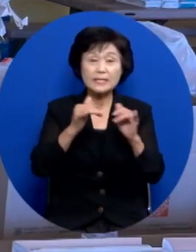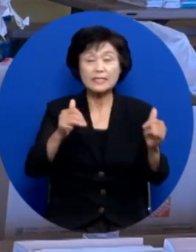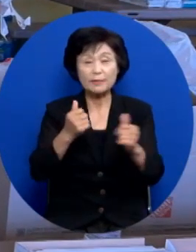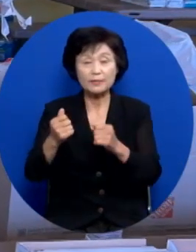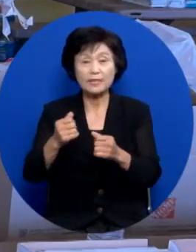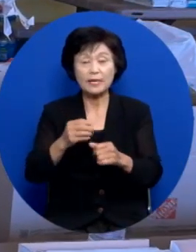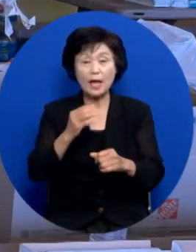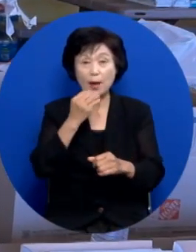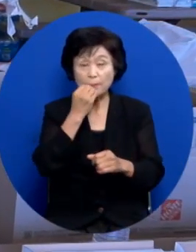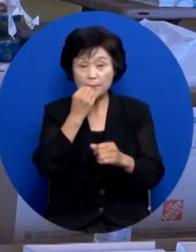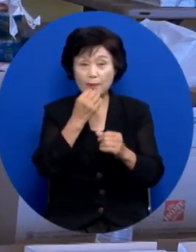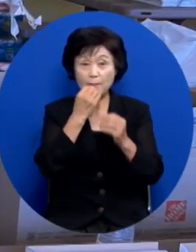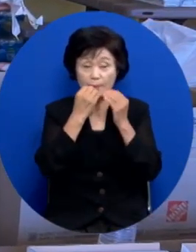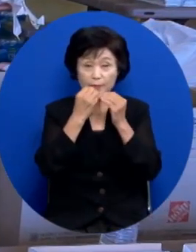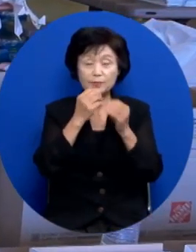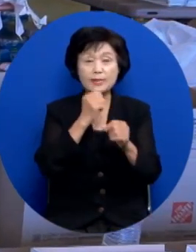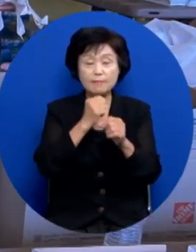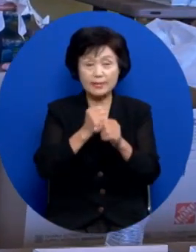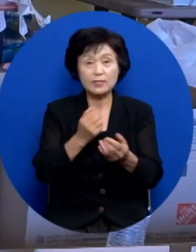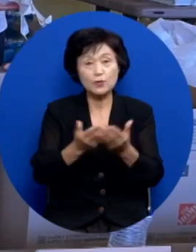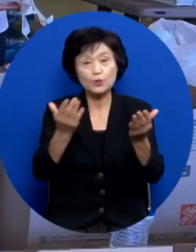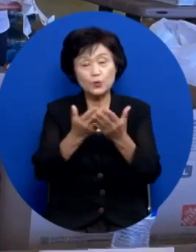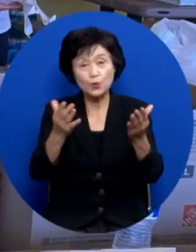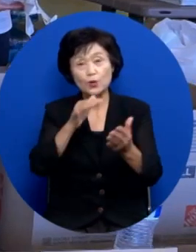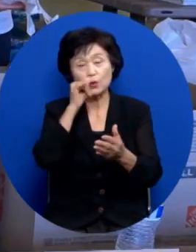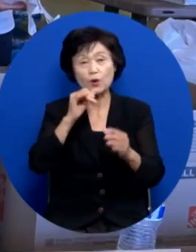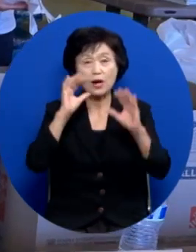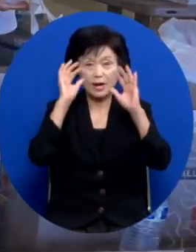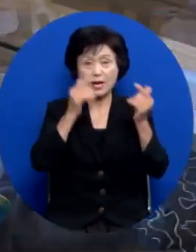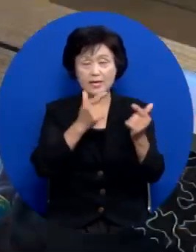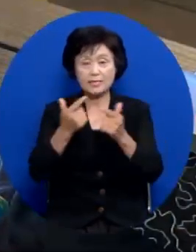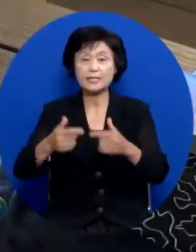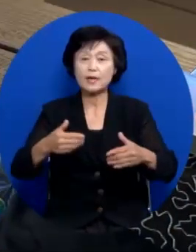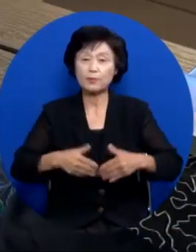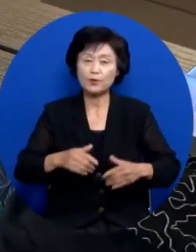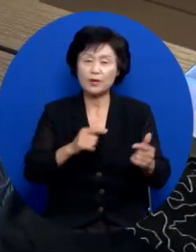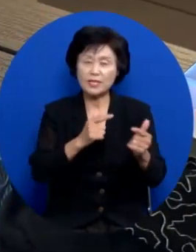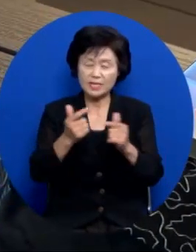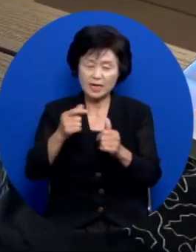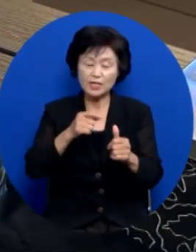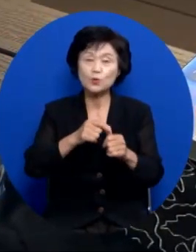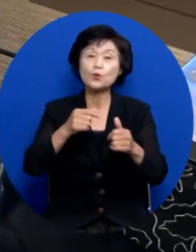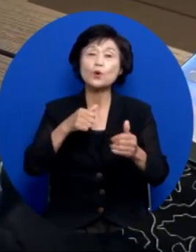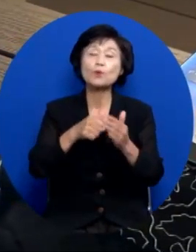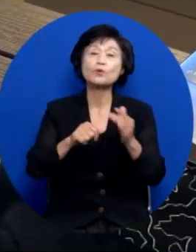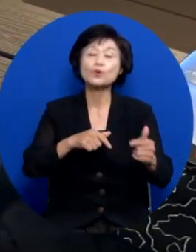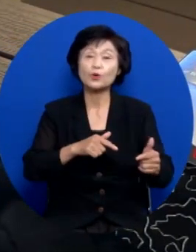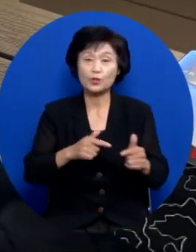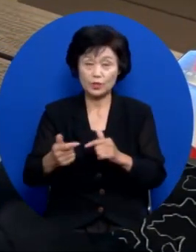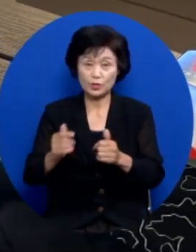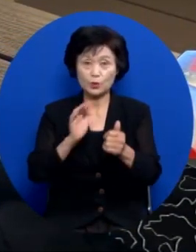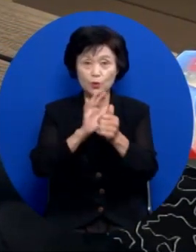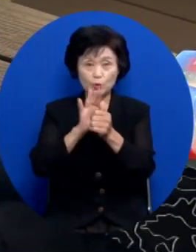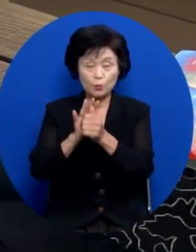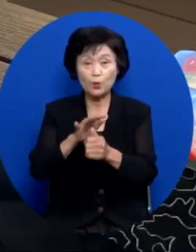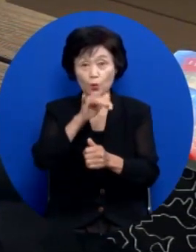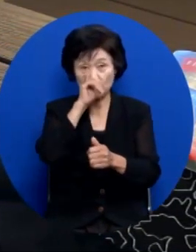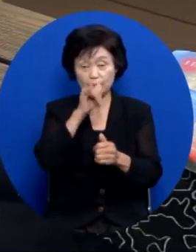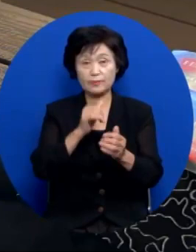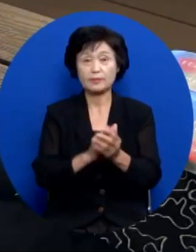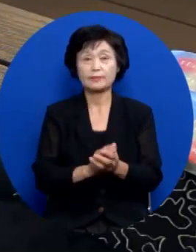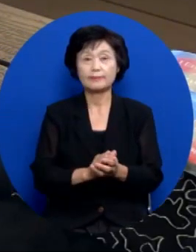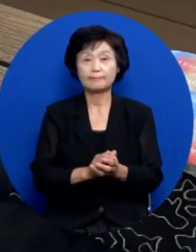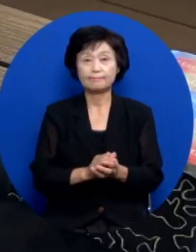있습니다. 뿐만 아니라 아이들에게 필요한 긴급용품, 위생용품 등 구호품의 물품을 교인들이